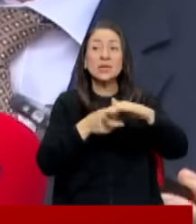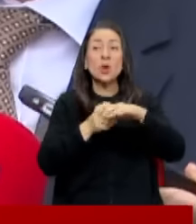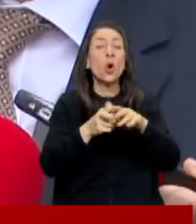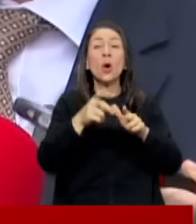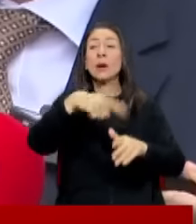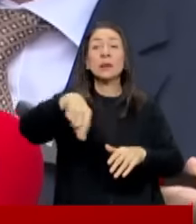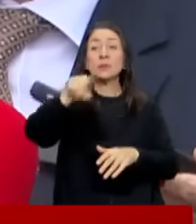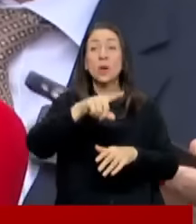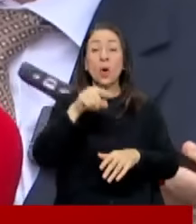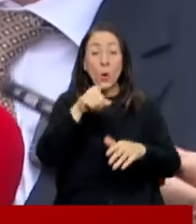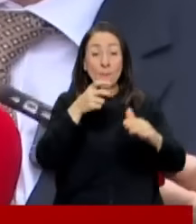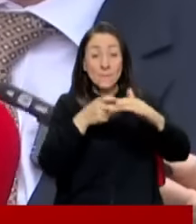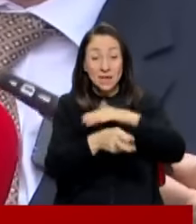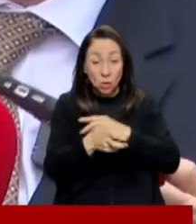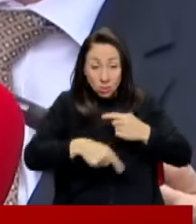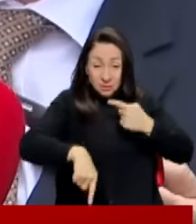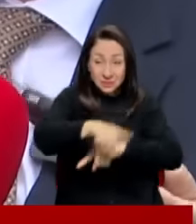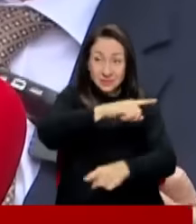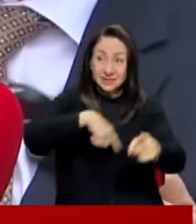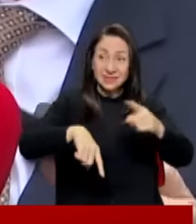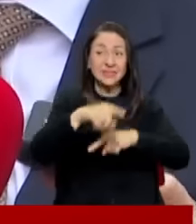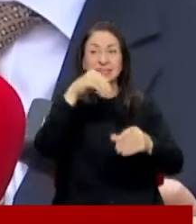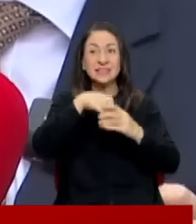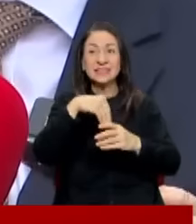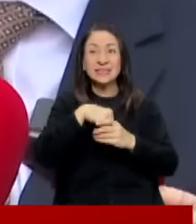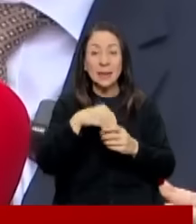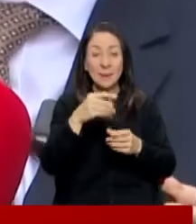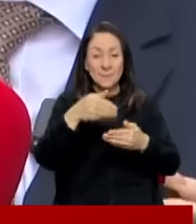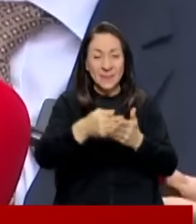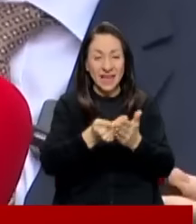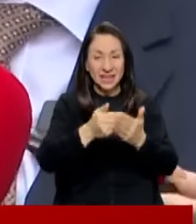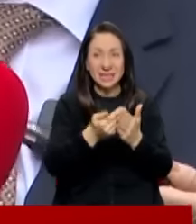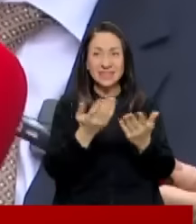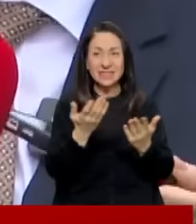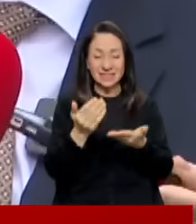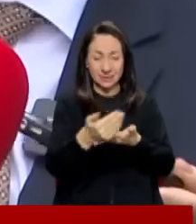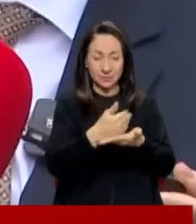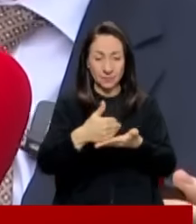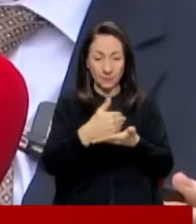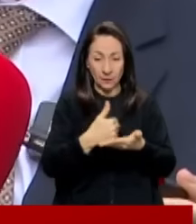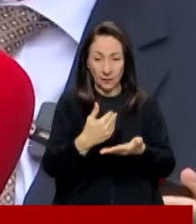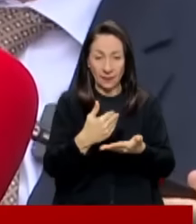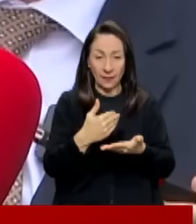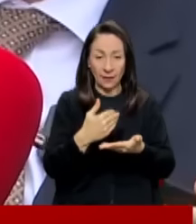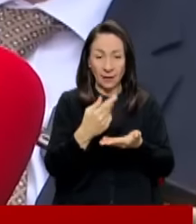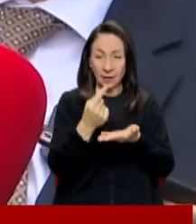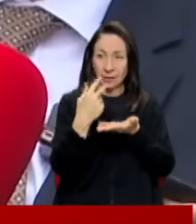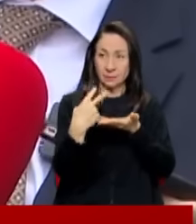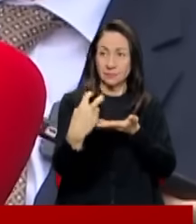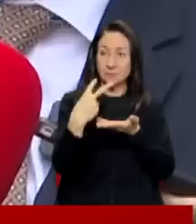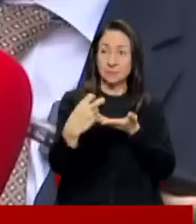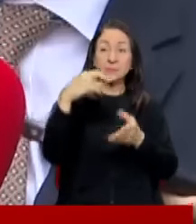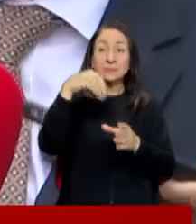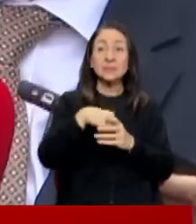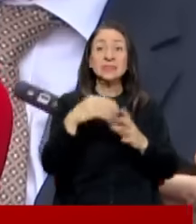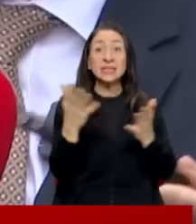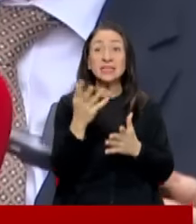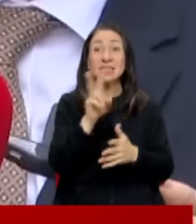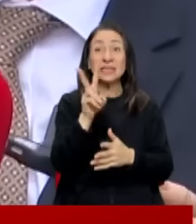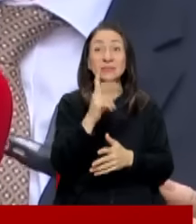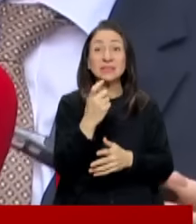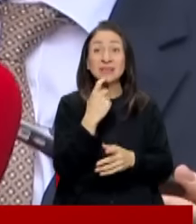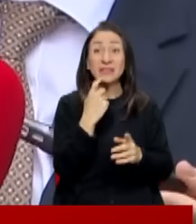hatlarının o metro hatlarındaki bilet kesilen yani gelirlerinden tahsilatı yapıldığı için neredeyse